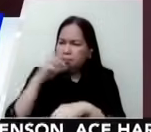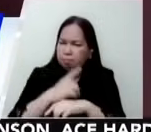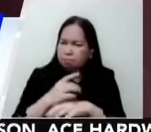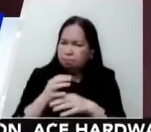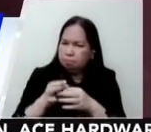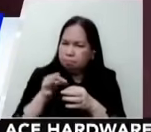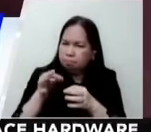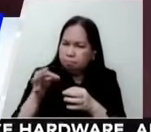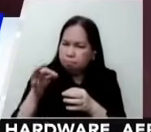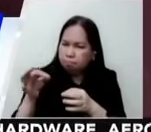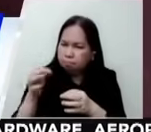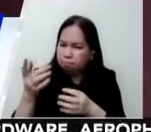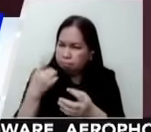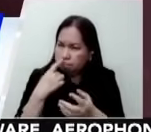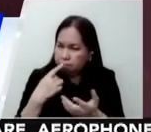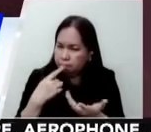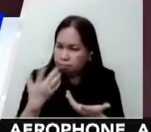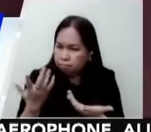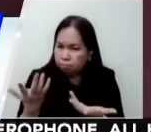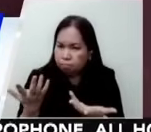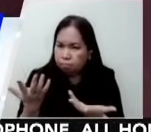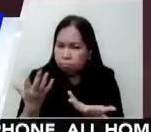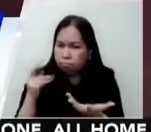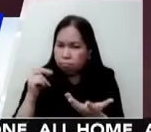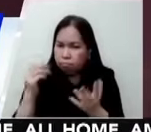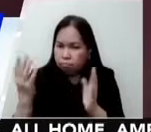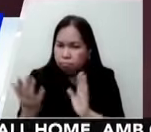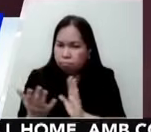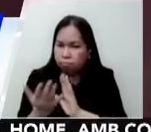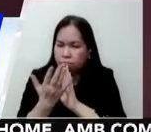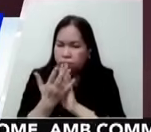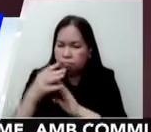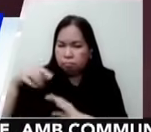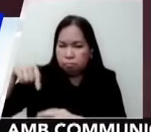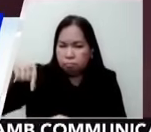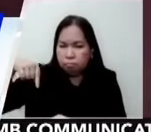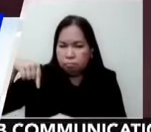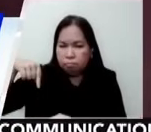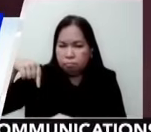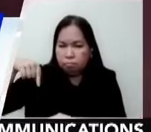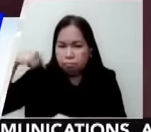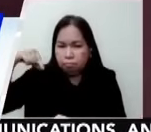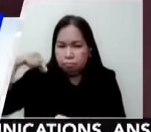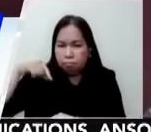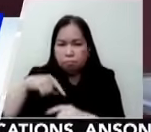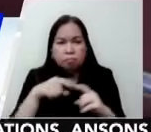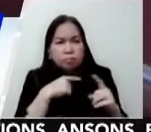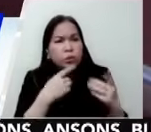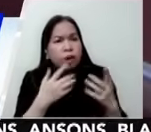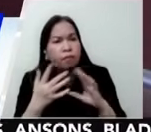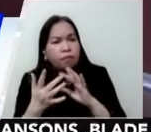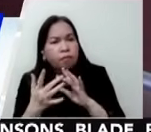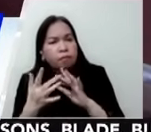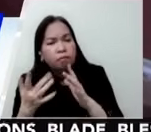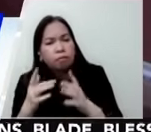Ferdinand Topacio para makausap ang pastor. Sabi naman ni Topacio, nakikipag-ugnayan na siya sa komite ng